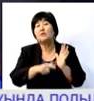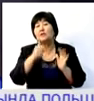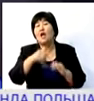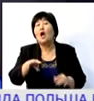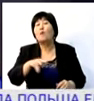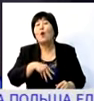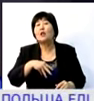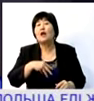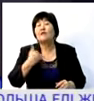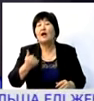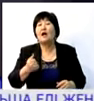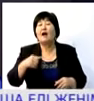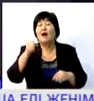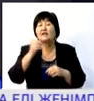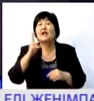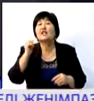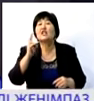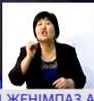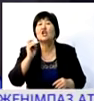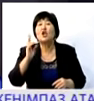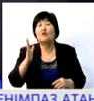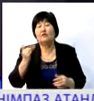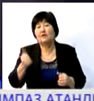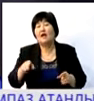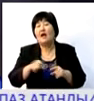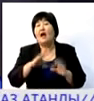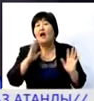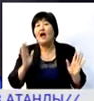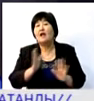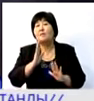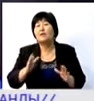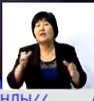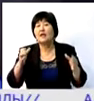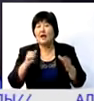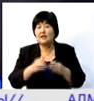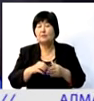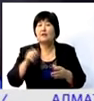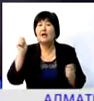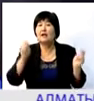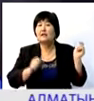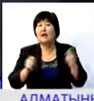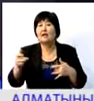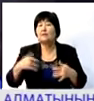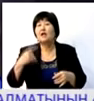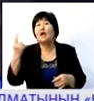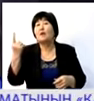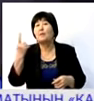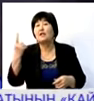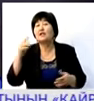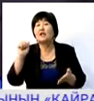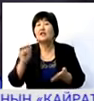Молдавия астанасы Кишинев қаласында өткізілген ән би ансамбльдерінің фестиваліне қатысып, бірінші